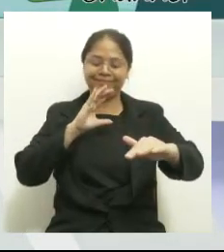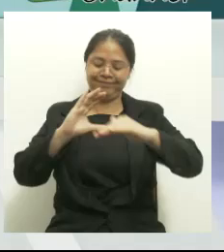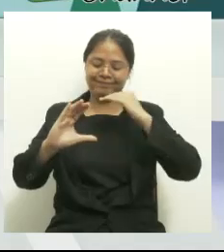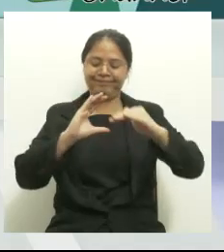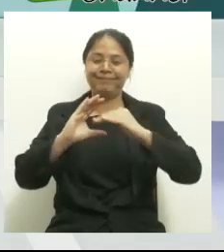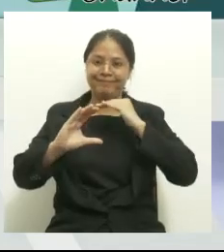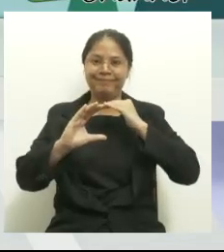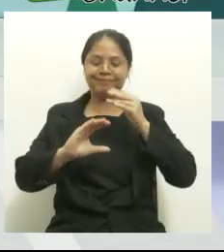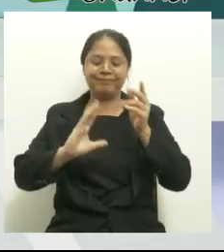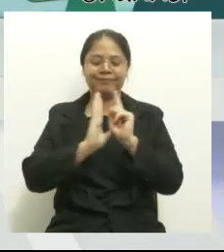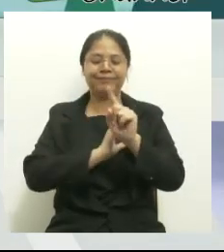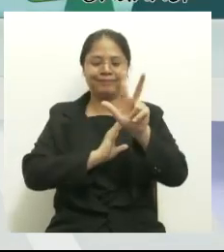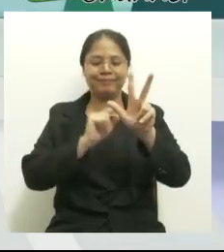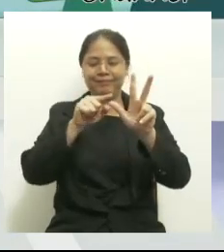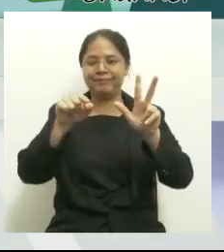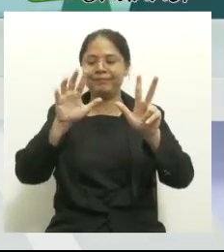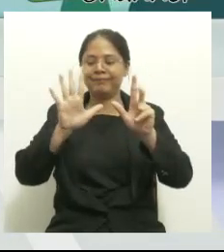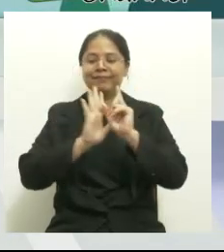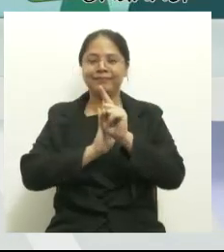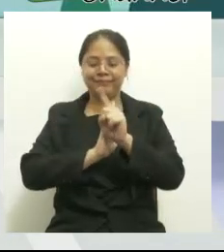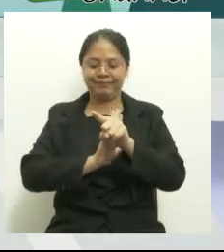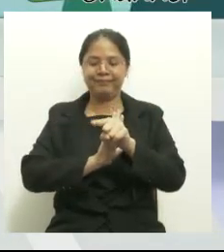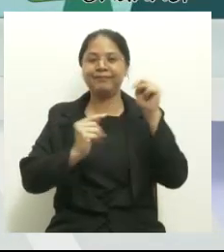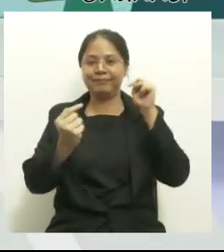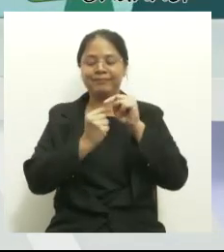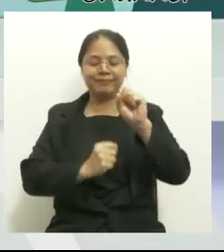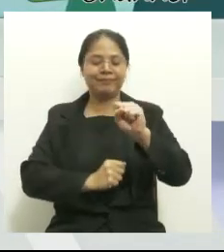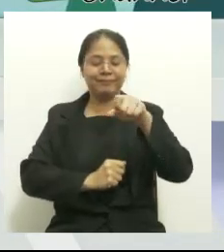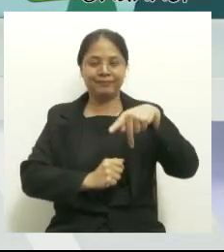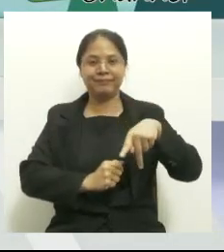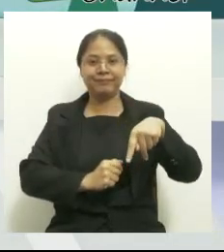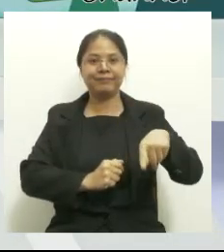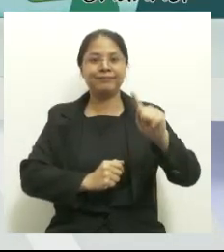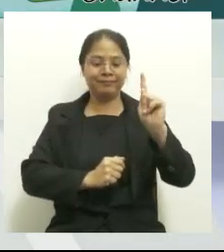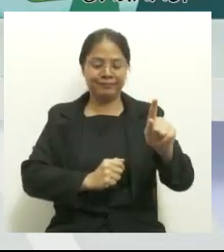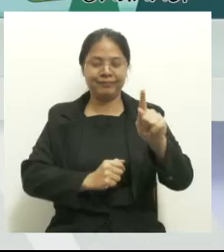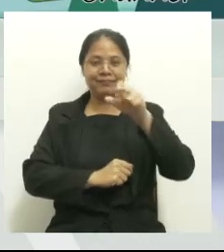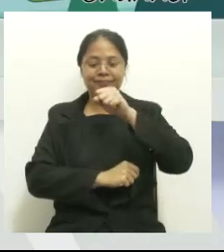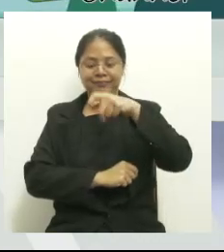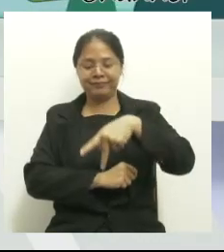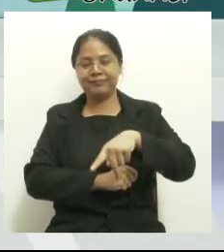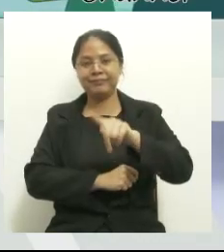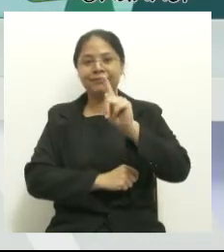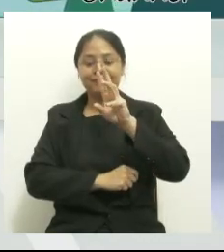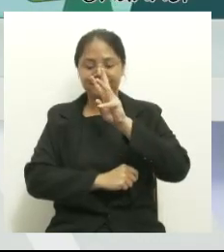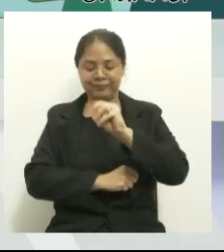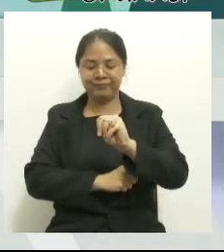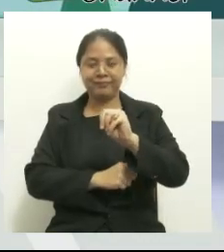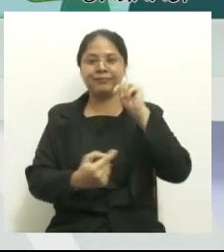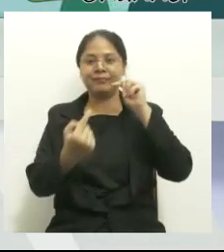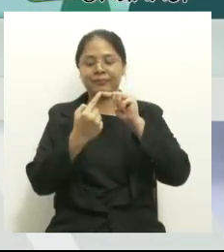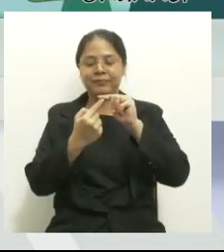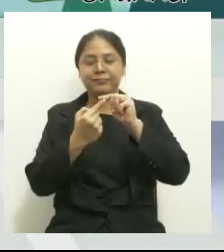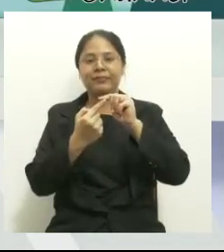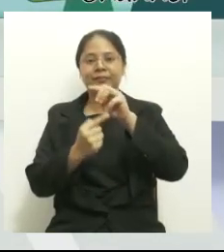ความยาว 3-5 นาที ครับได้ทั้งในสังกัดสำนักงานเขตพื้นที่การศึกษาประถมศึกษาสังกัดสำนักงานเขตพื้นที่การศึกษามัธย